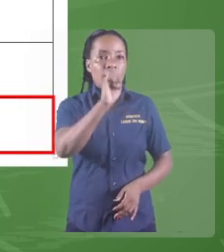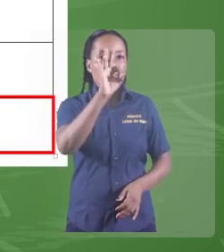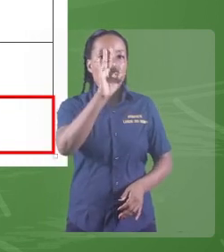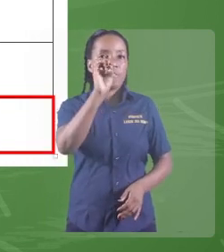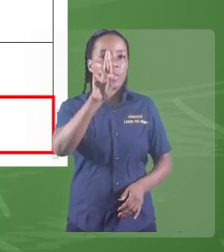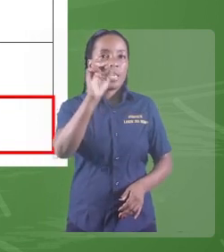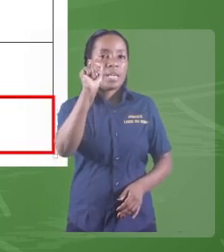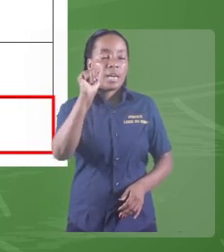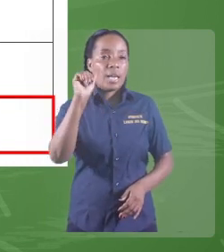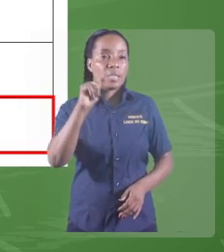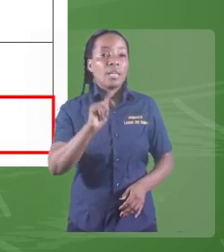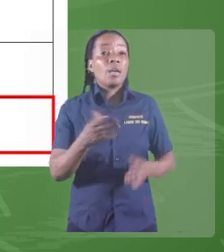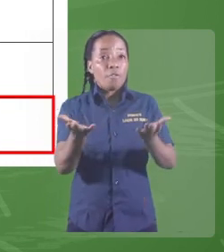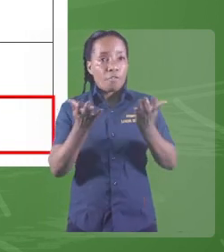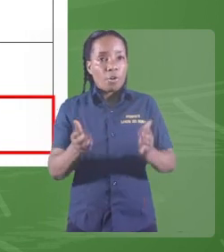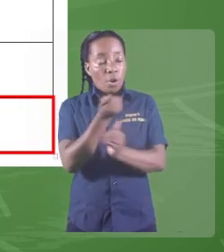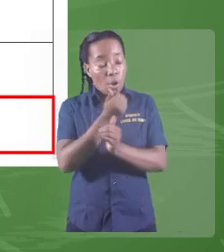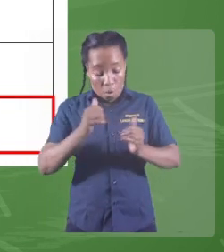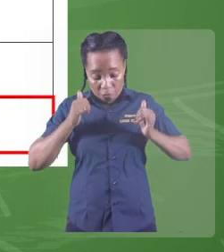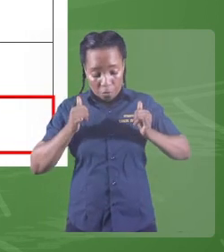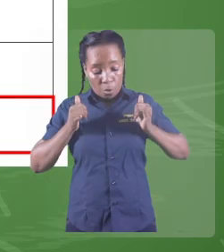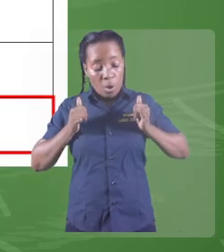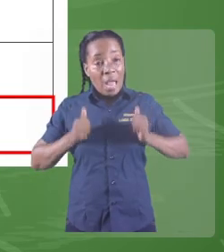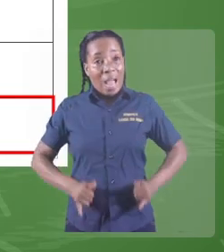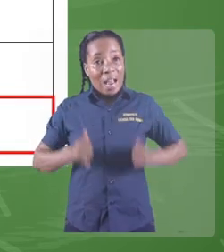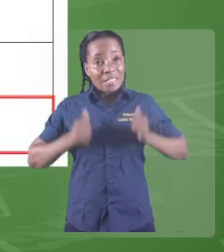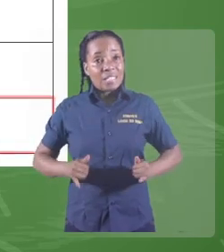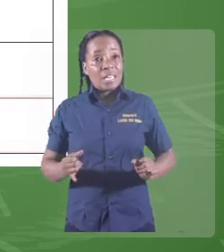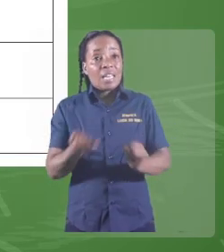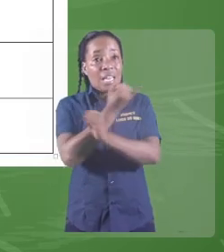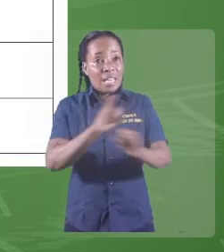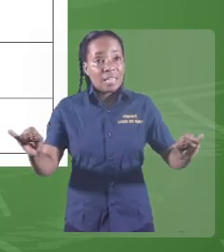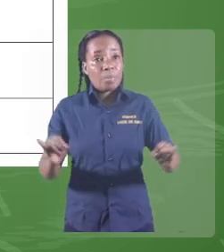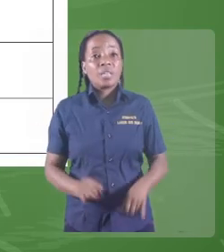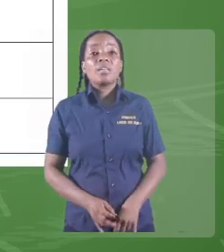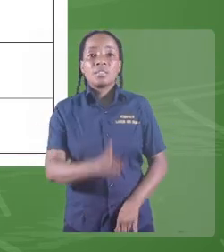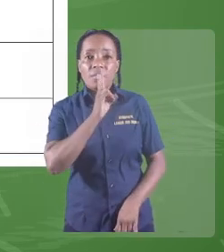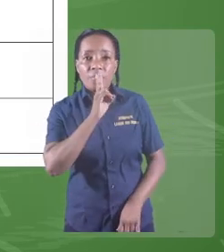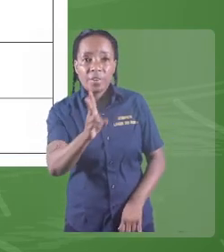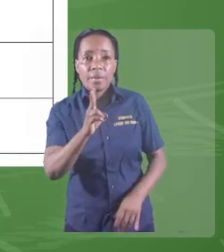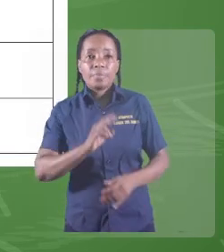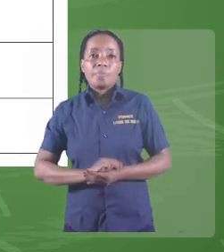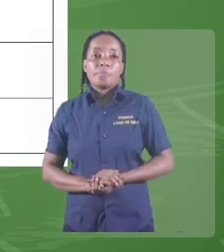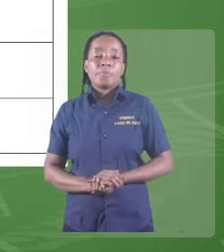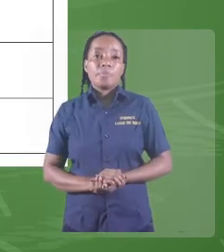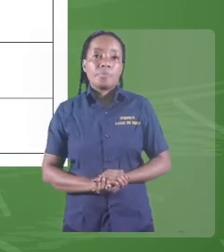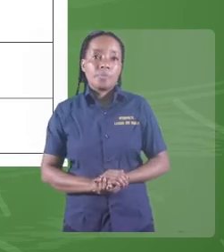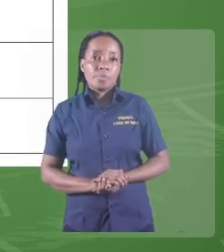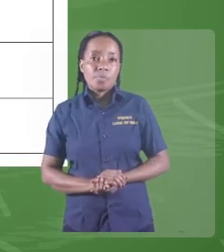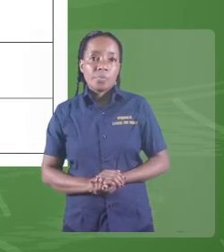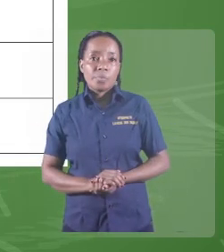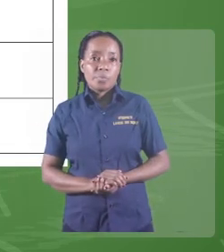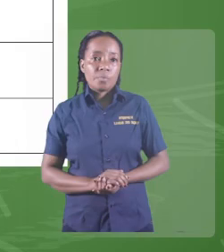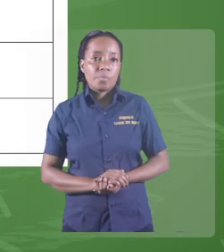indépendante en association avec la France. Lui, c'est un réformiste, donc c'est vrai. On vient de faire la